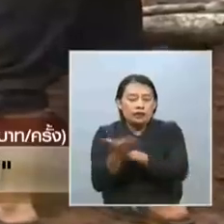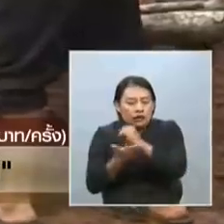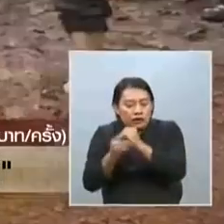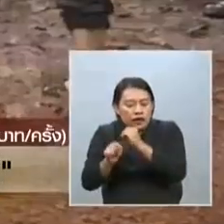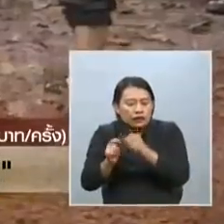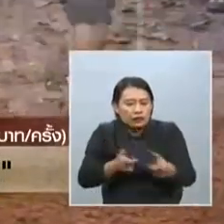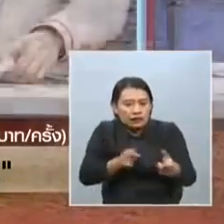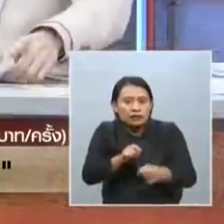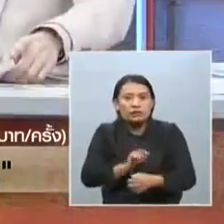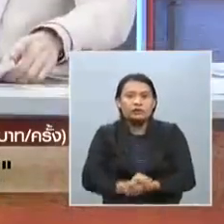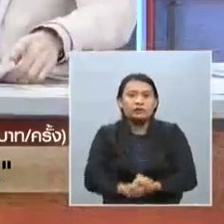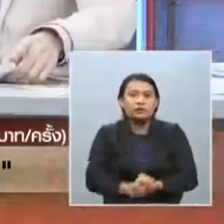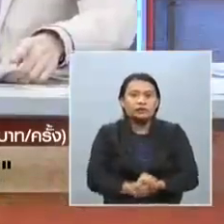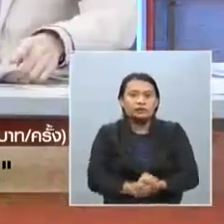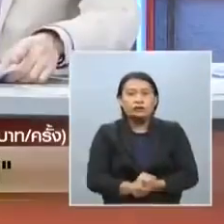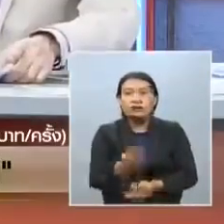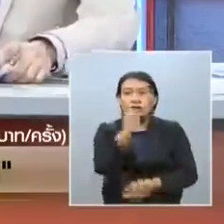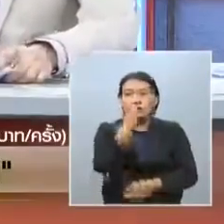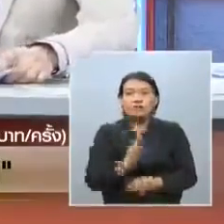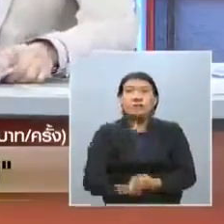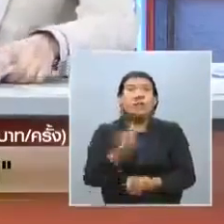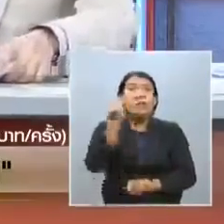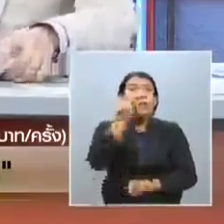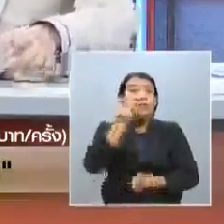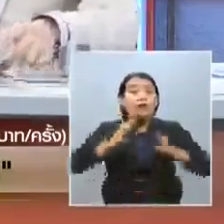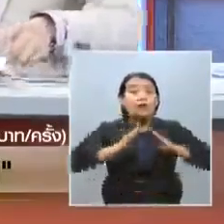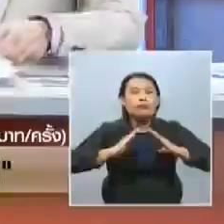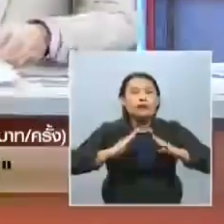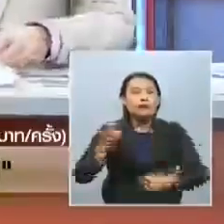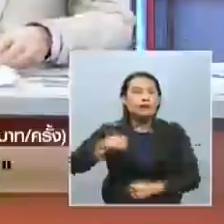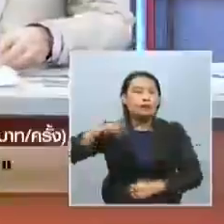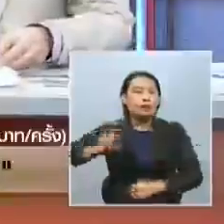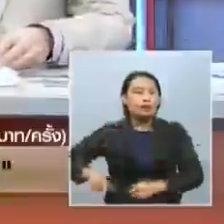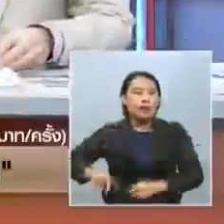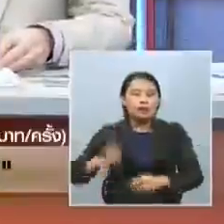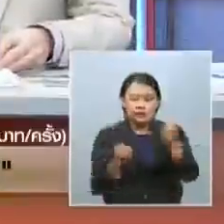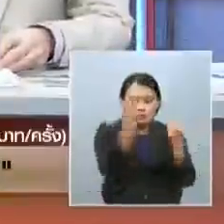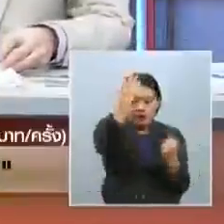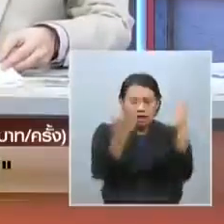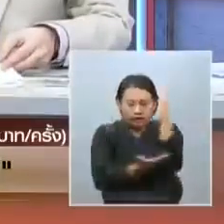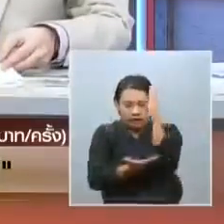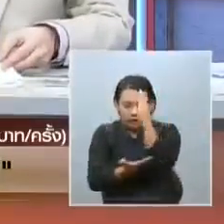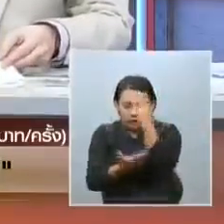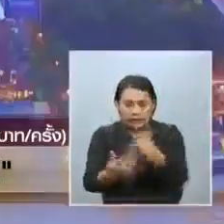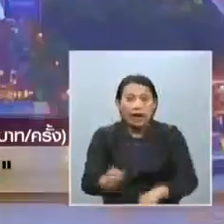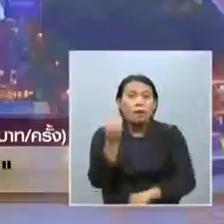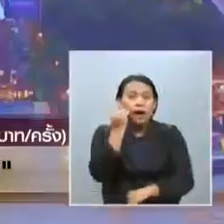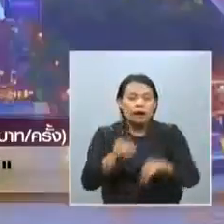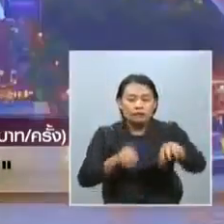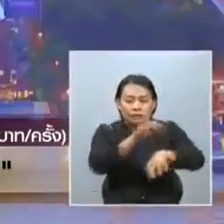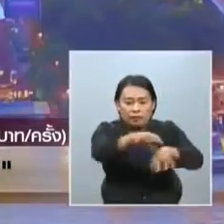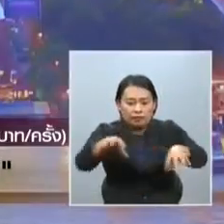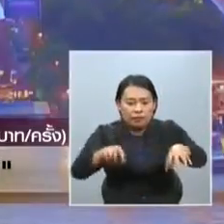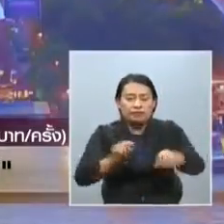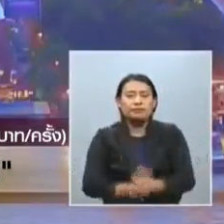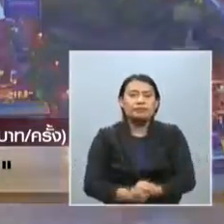เรื่องของบ้านพักศาลป่าแหว่งเชิงดอยสุเทพนะครับเป็นประเด็นขึ้นมาเพราะวันพรุ่งนี้คุณสุวพันธ์ตันยุวัฒนะรัฐมนตรีประจ